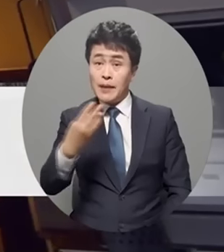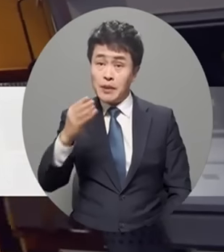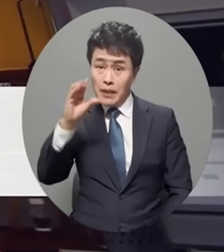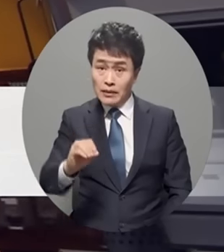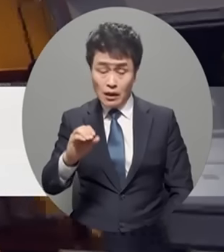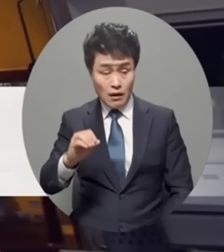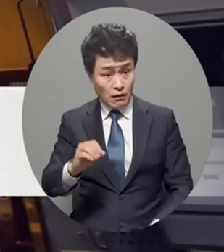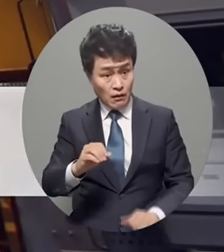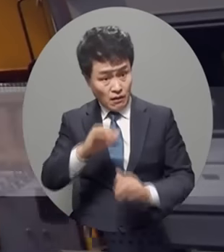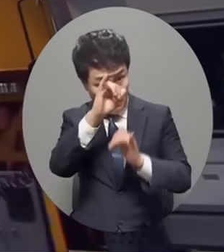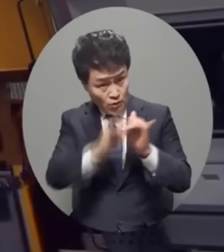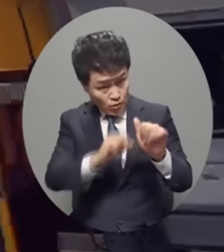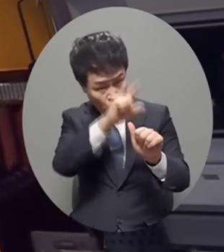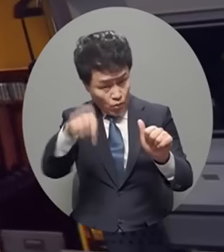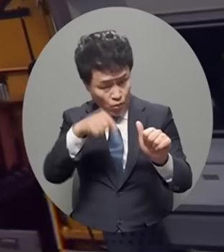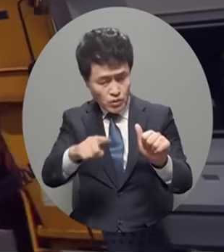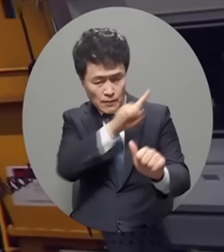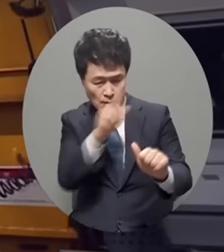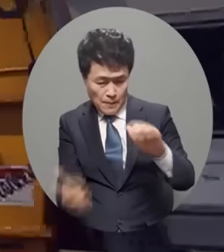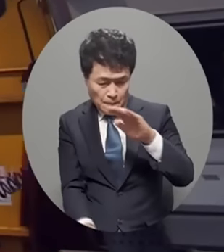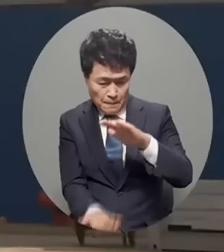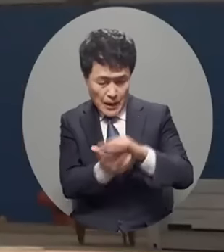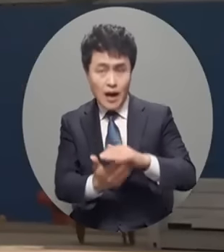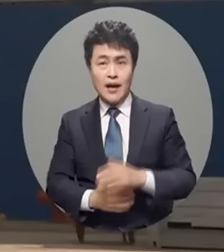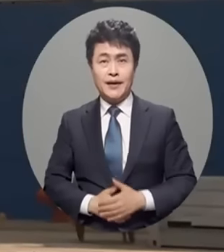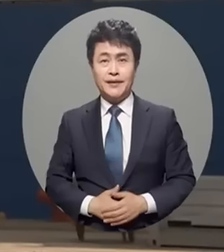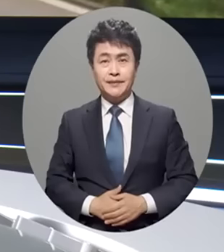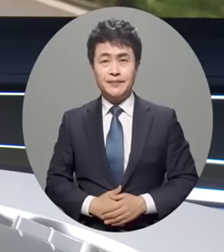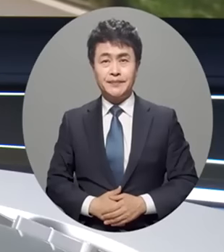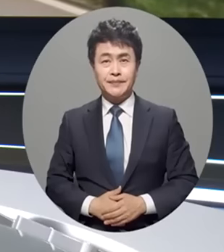중 최고치를 기록했습니다.